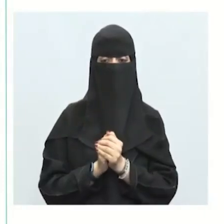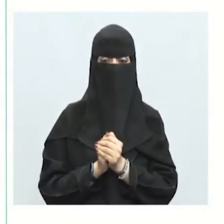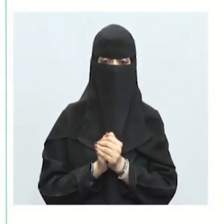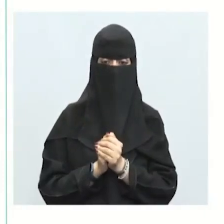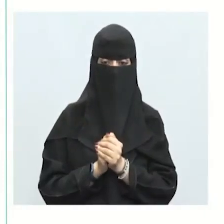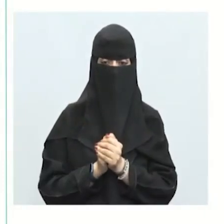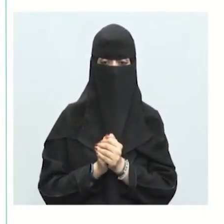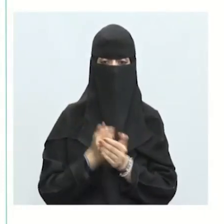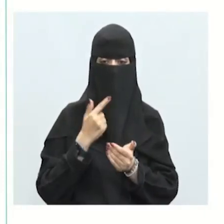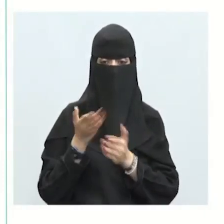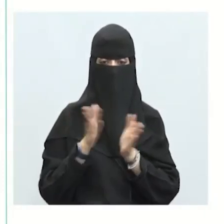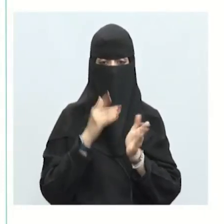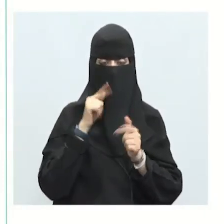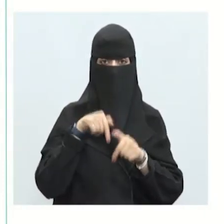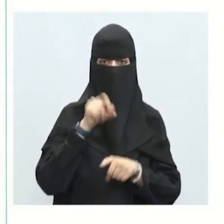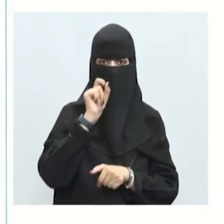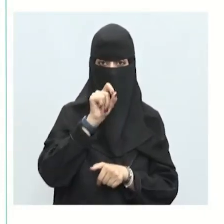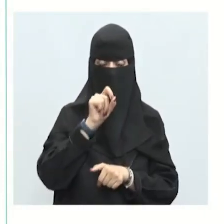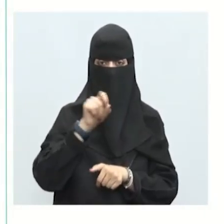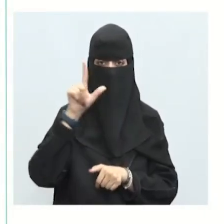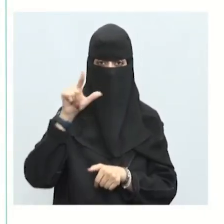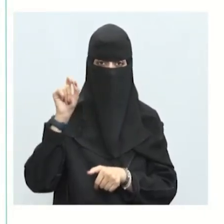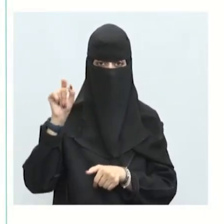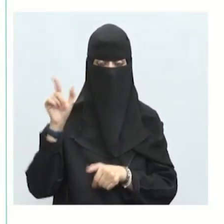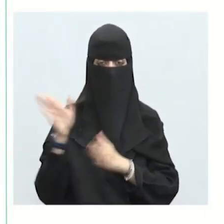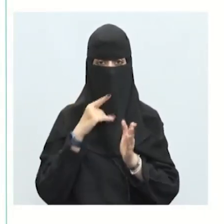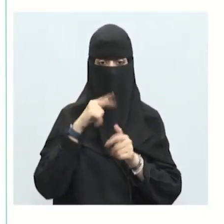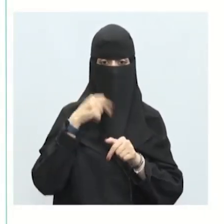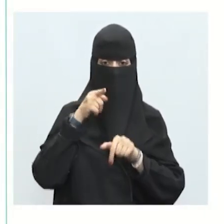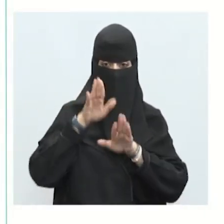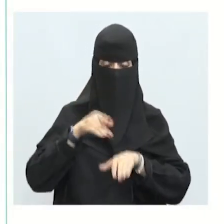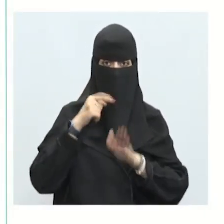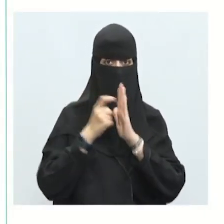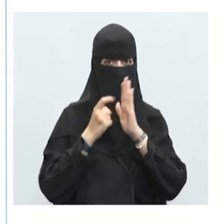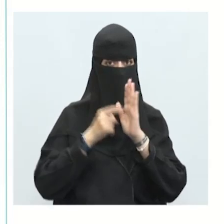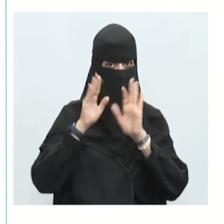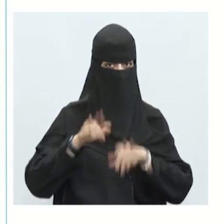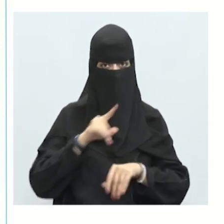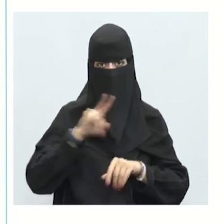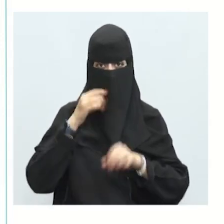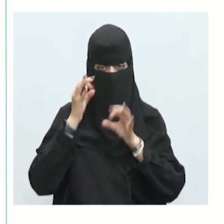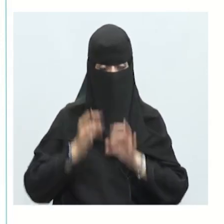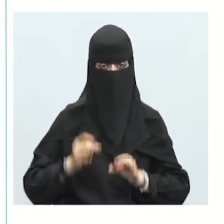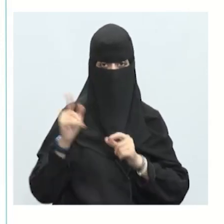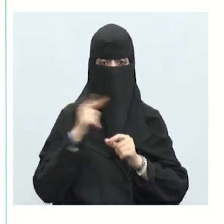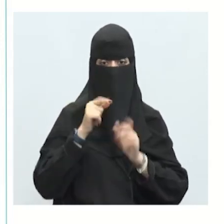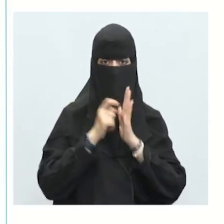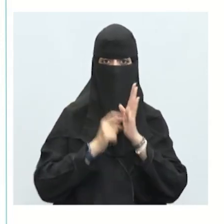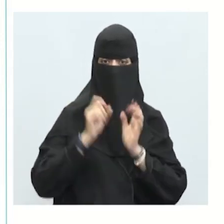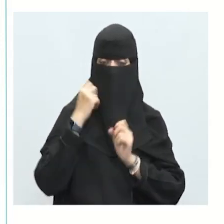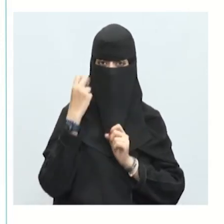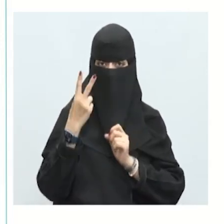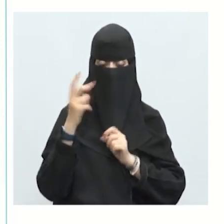اكثر عندنا اف ال اف اللي هي يكون عندنا شرط اذا لم يت تحقق عندنا شرط